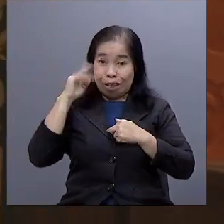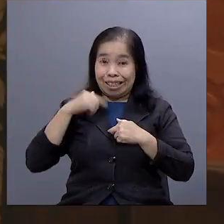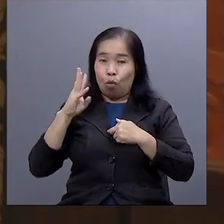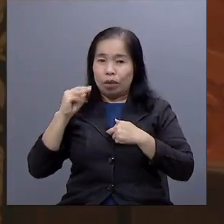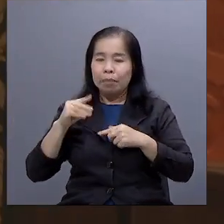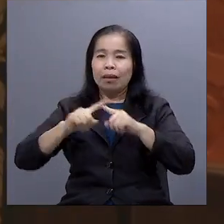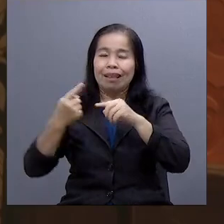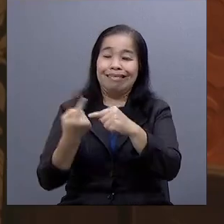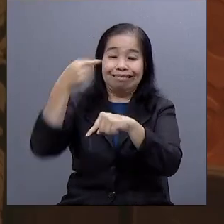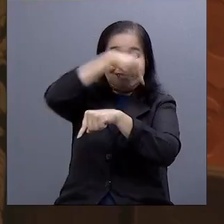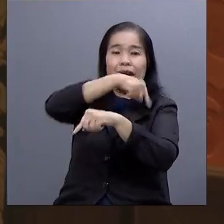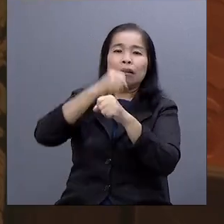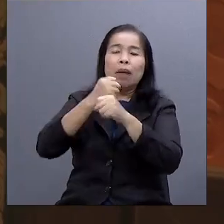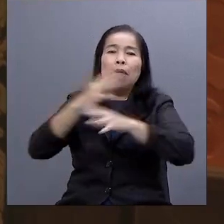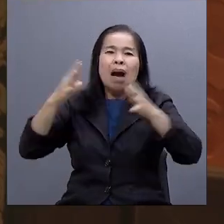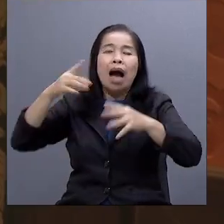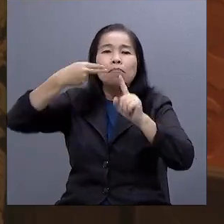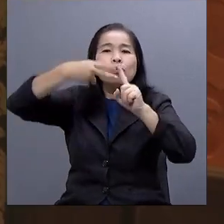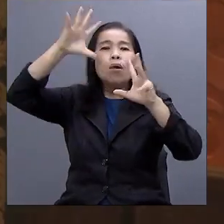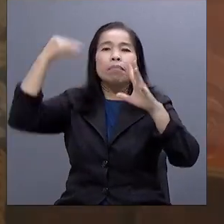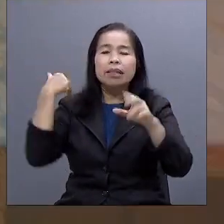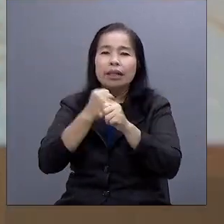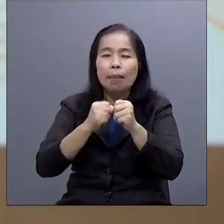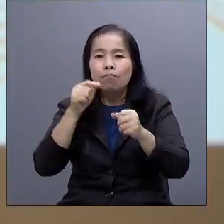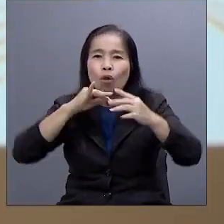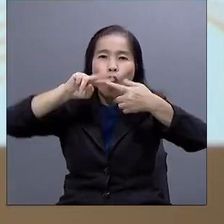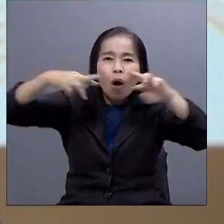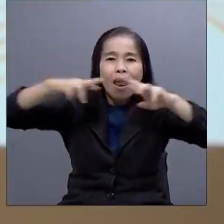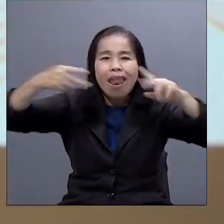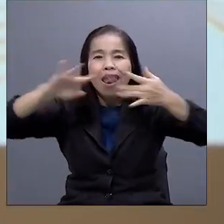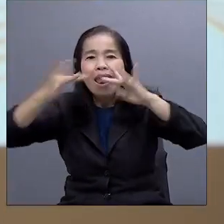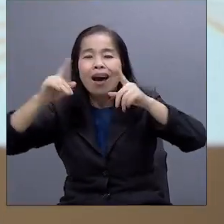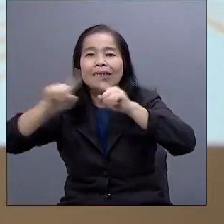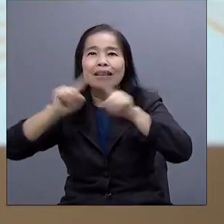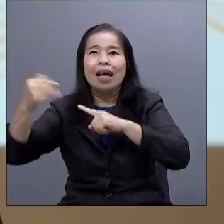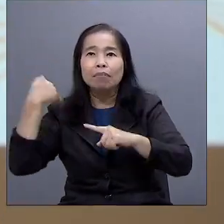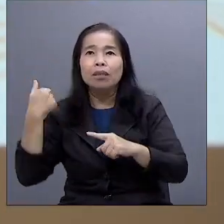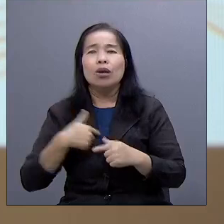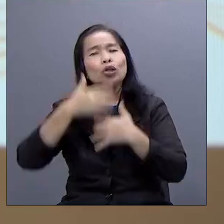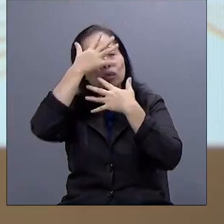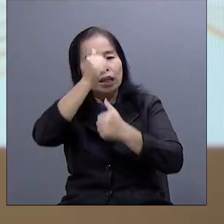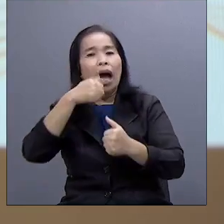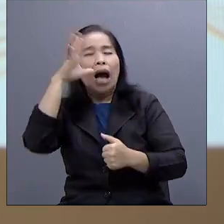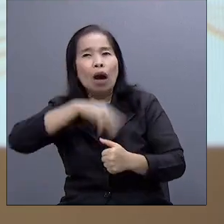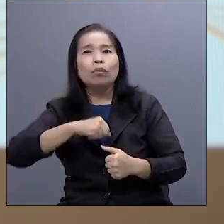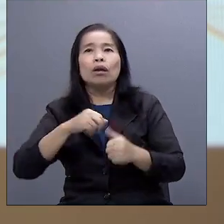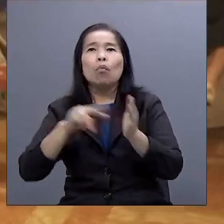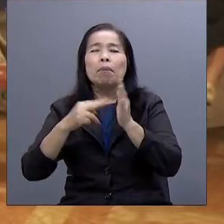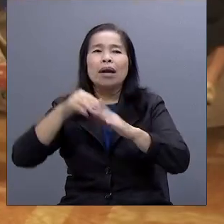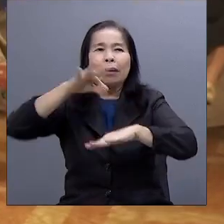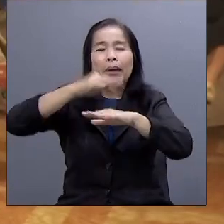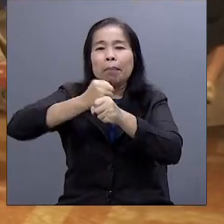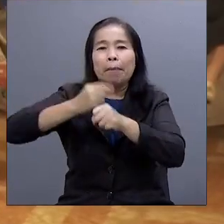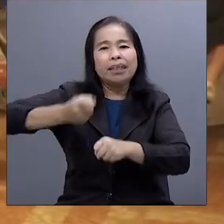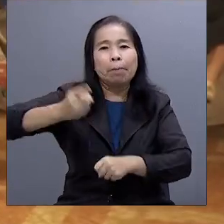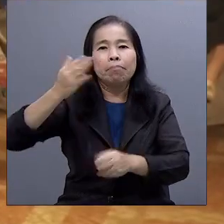บ้านมีหลาย 10,000แล้วก็เลยมองว่าถาเกดวเรามาเรีรว่าสนใจทแ่จร้างงาน แอตตาที่เป็นแบบไม่ใชตำแหนงประจำก่อน